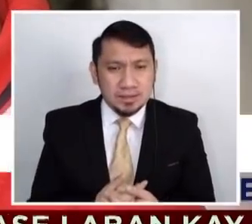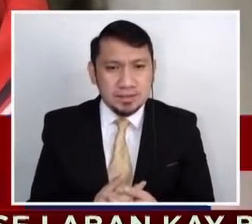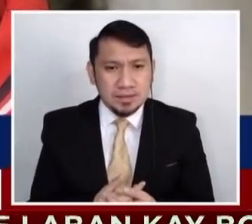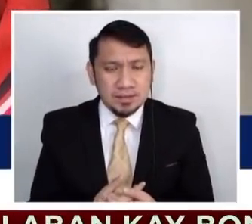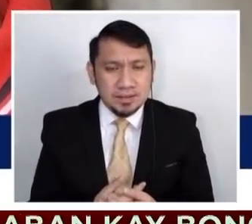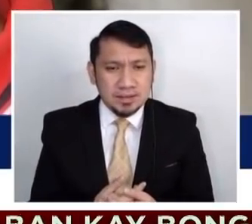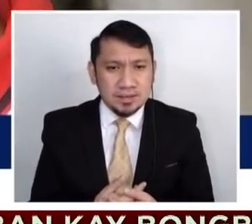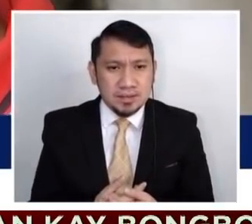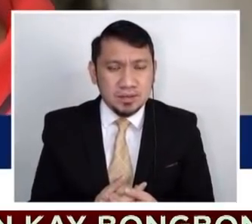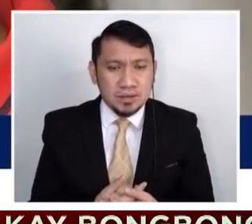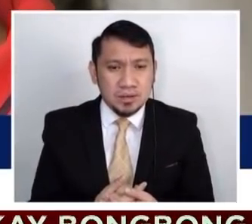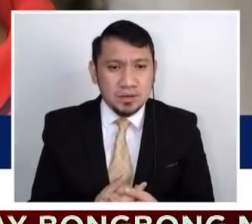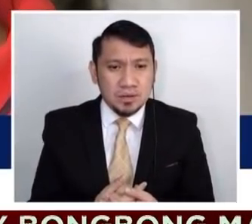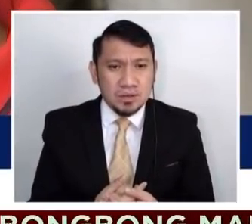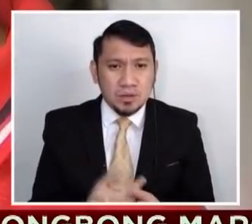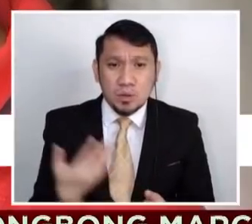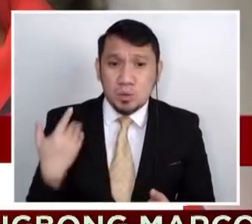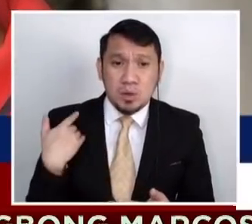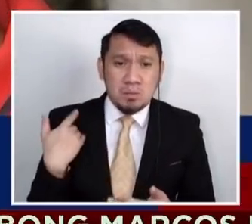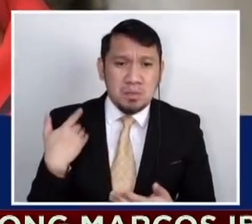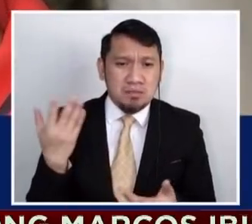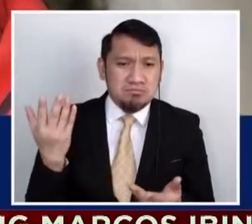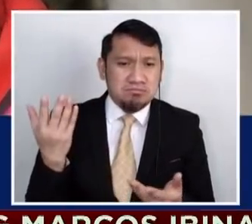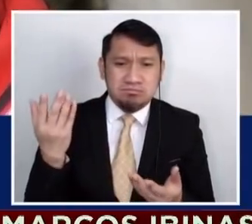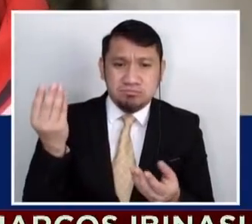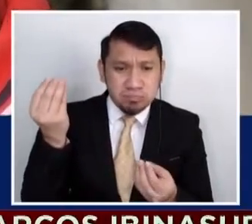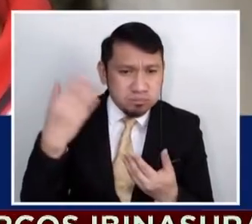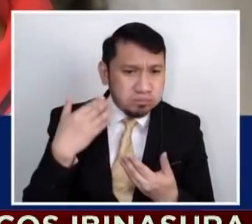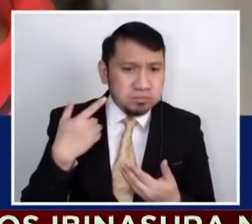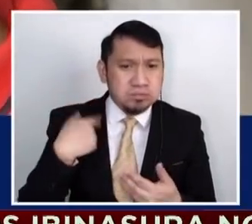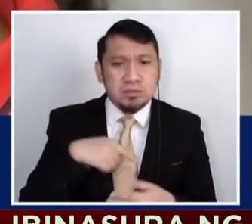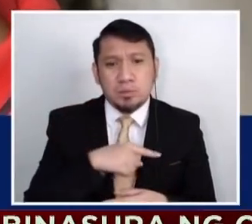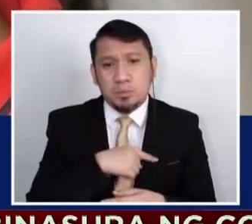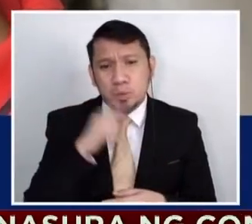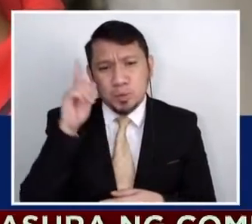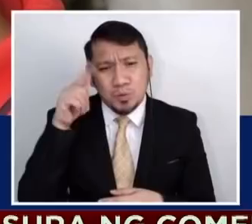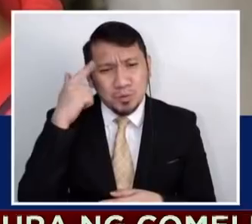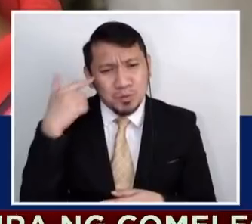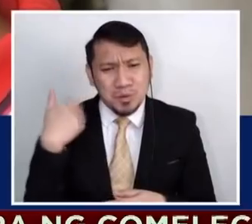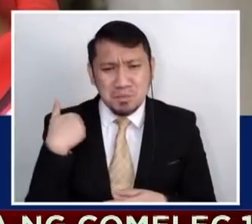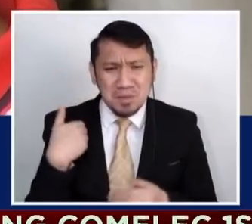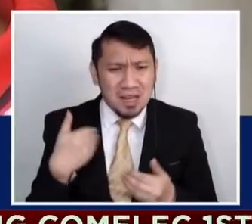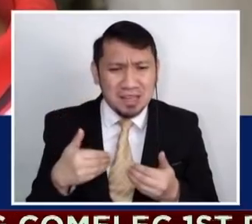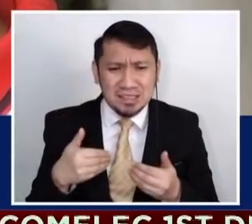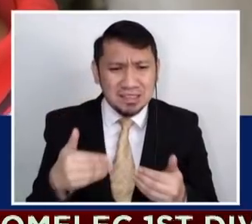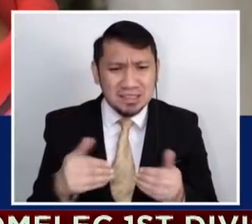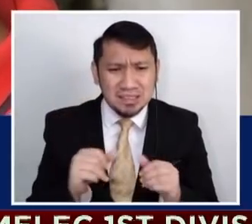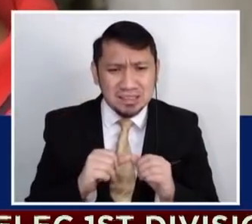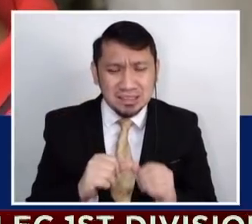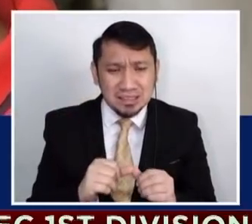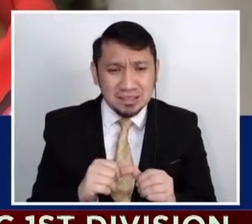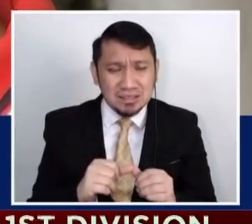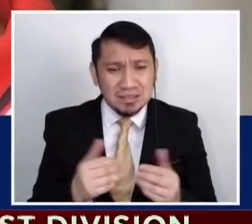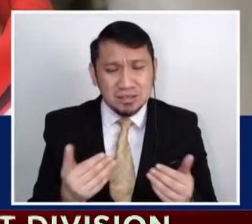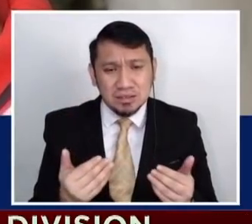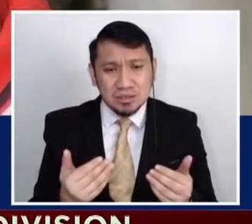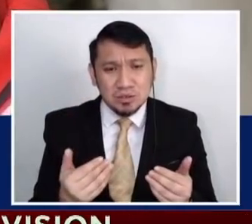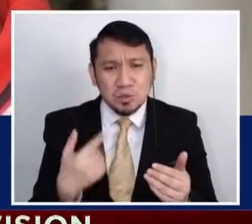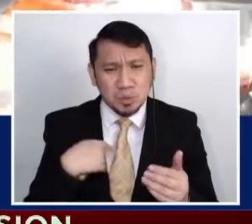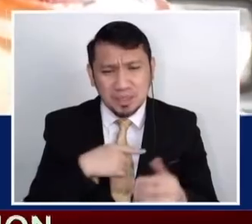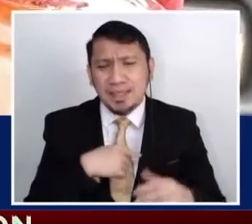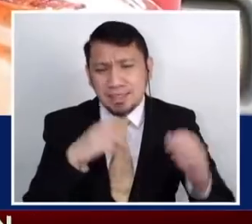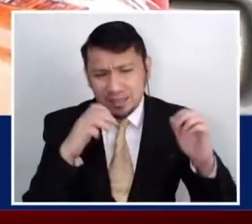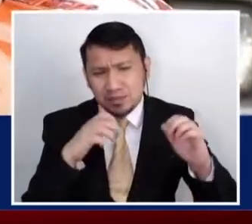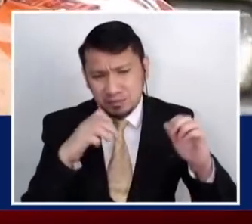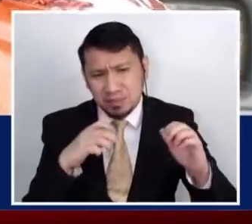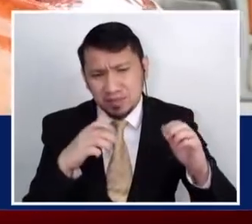pa naman ano, wala pang sinasabi yung gobyerno na hindi na matutuloy. May siguro may ano pa rin na umaasa pa rin na maibibigay pa rin yung